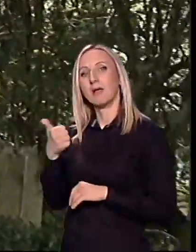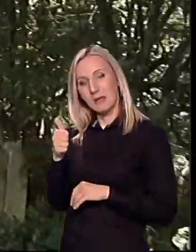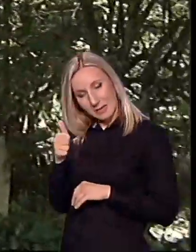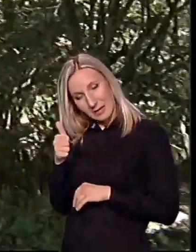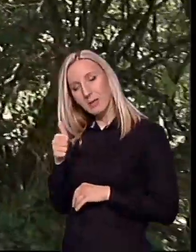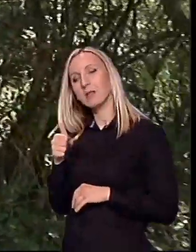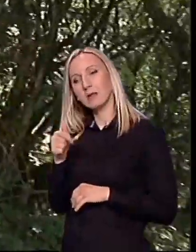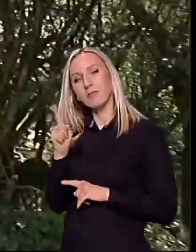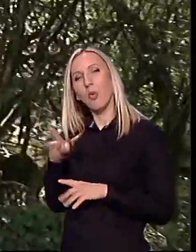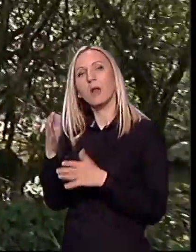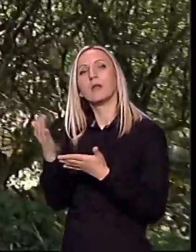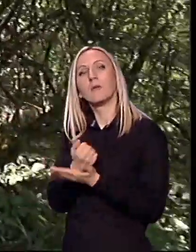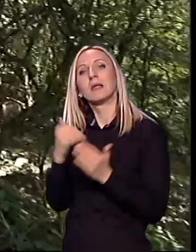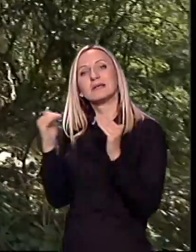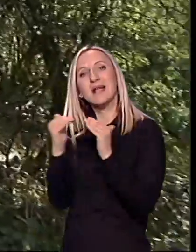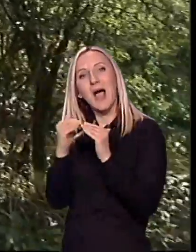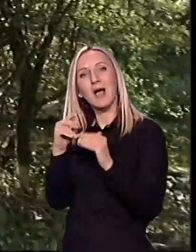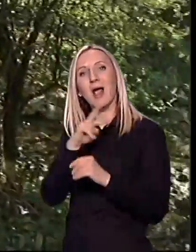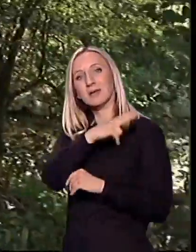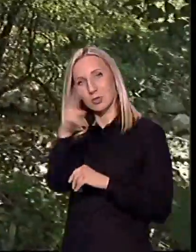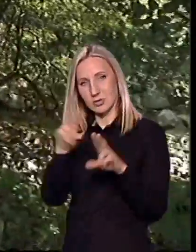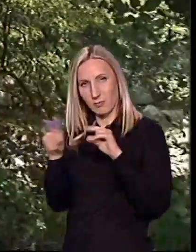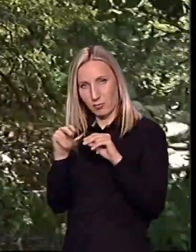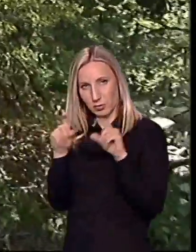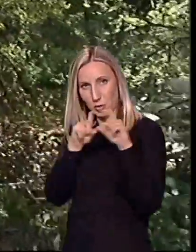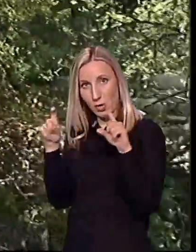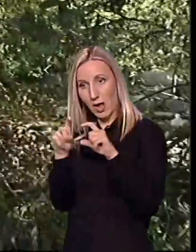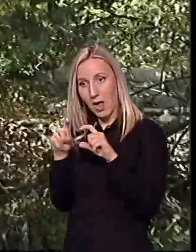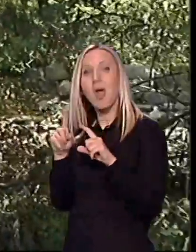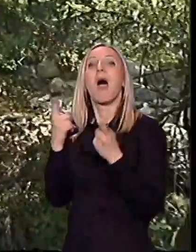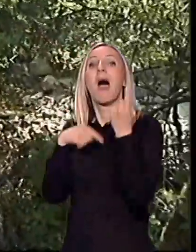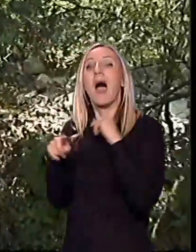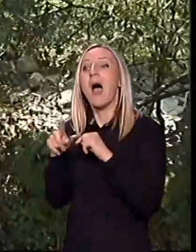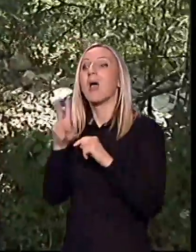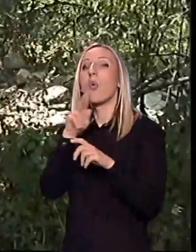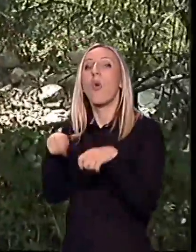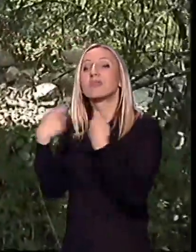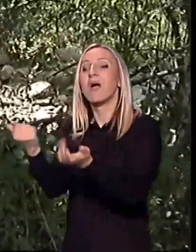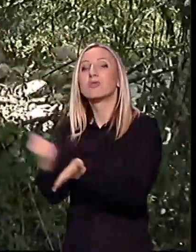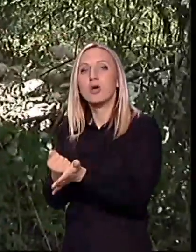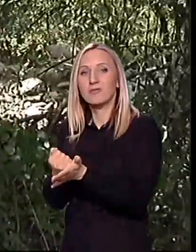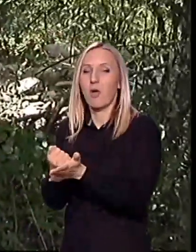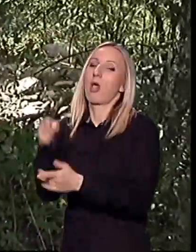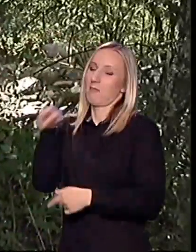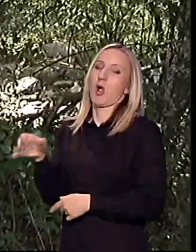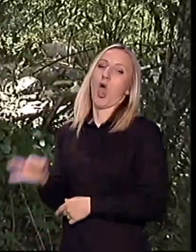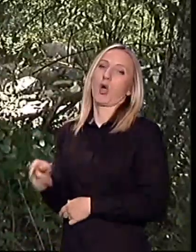saglasnostima drugih organa u načelu, ali suštinski nadležnost za izdavanje dozvola je na lokalnom